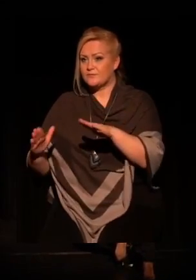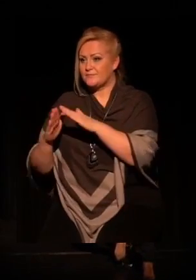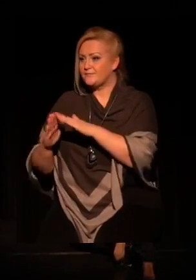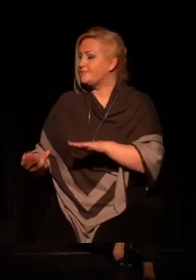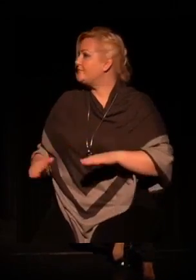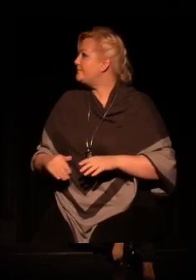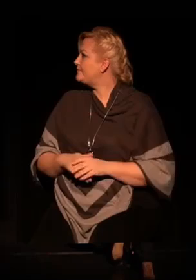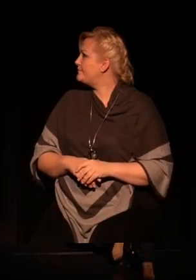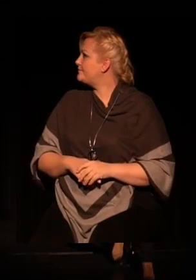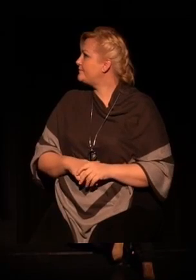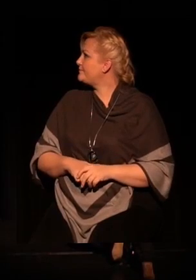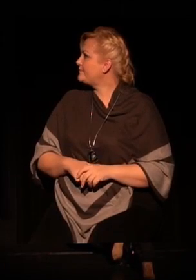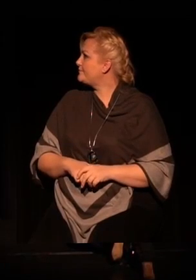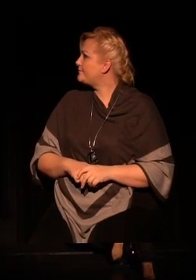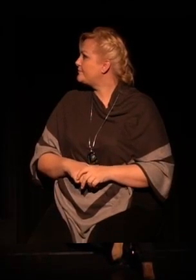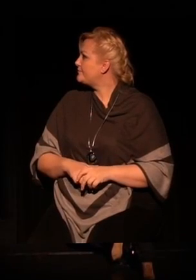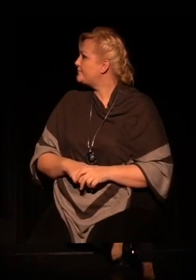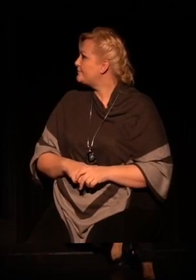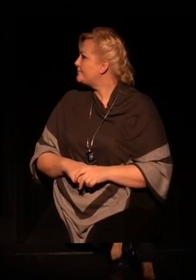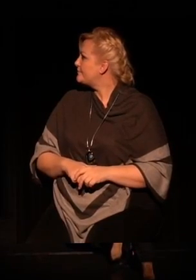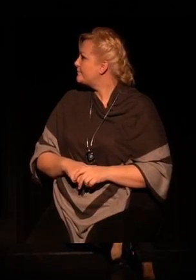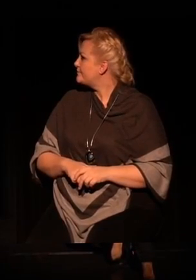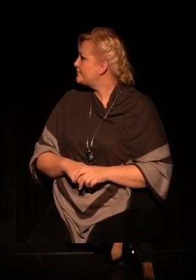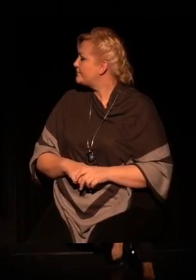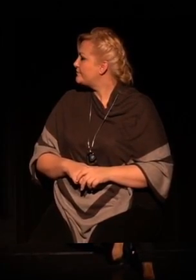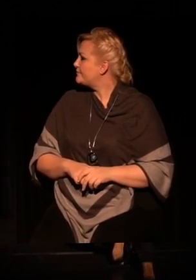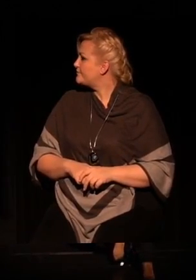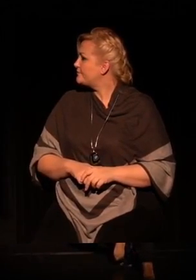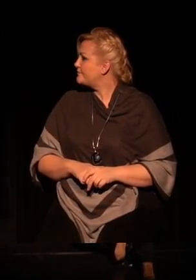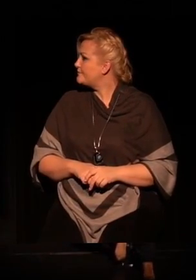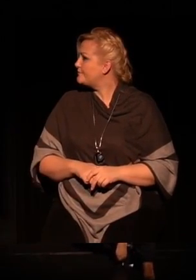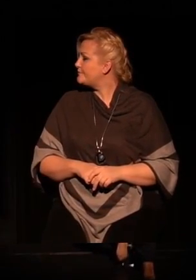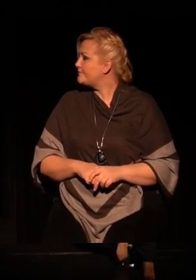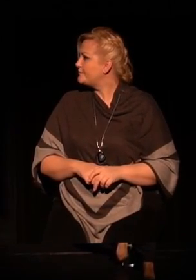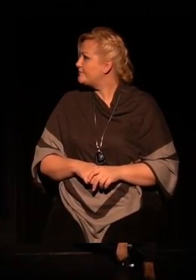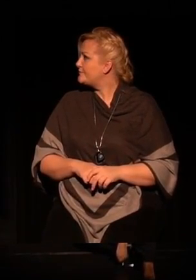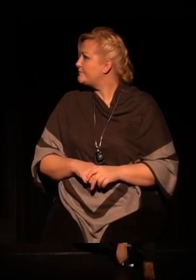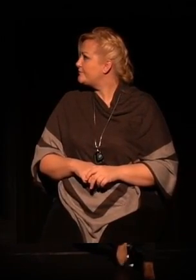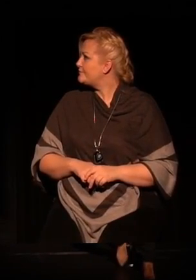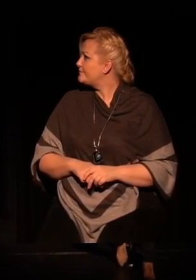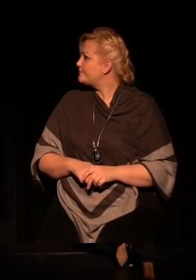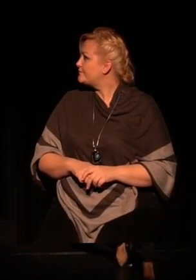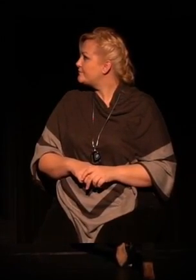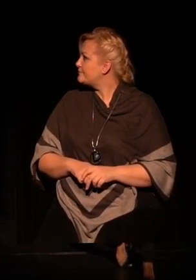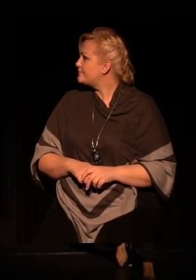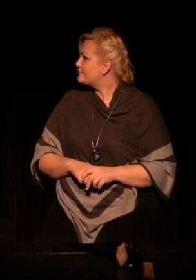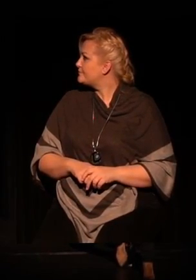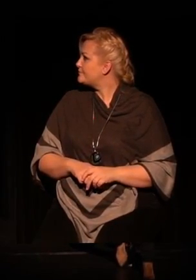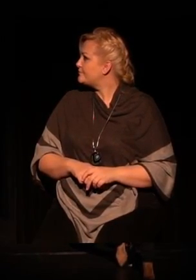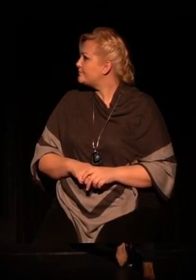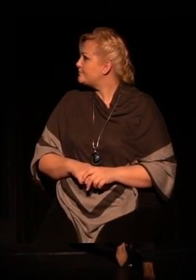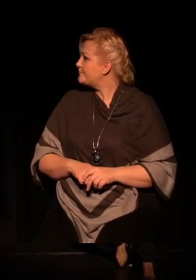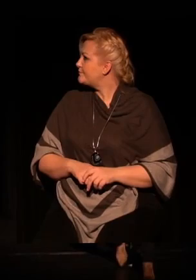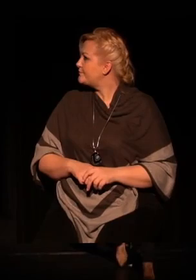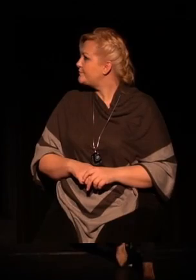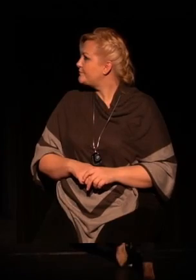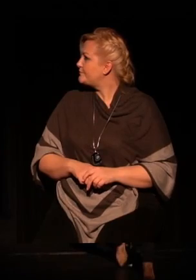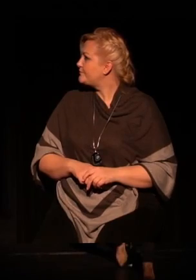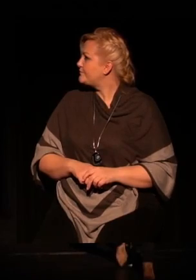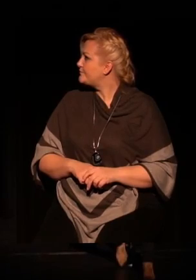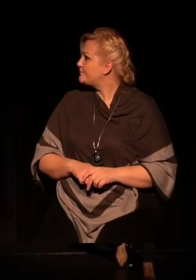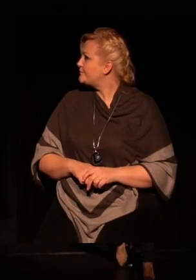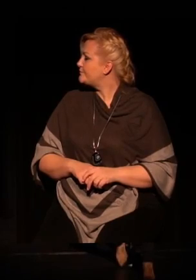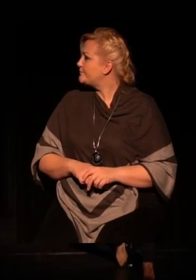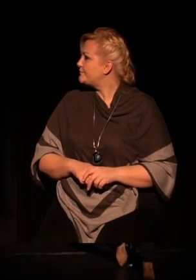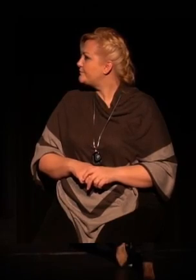wisi. Dlatego no, jest dość dużym wyzwaniem wykopać sobie platformę taką jeszcze w miarę równą, żeby się nie zsuwać